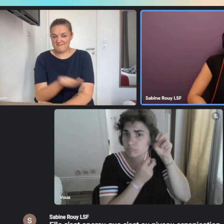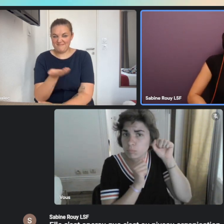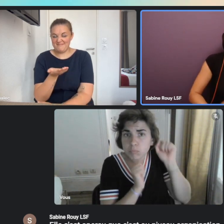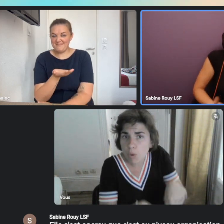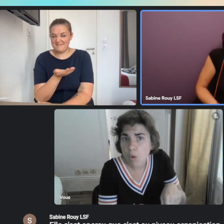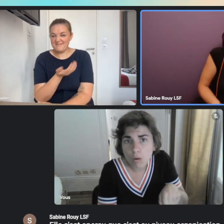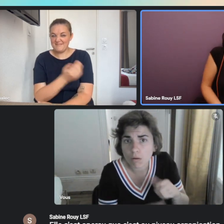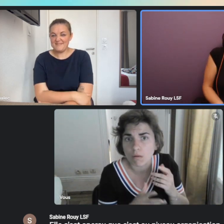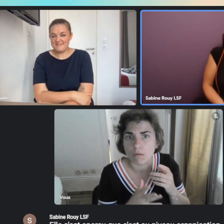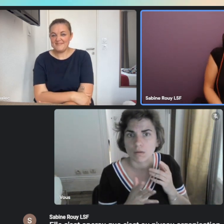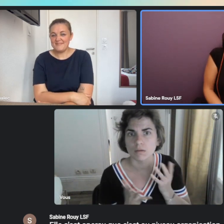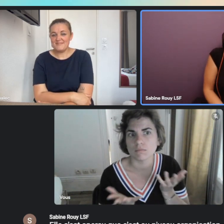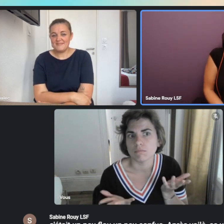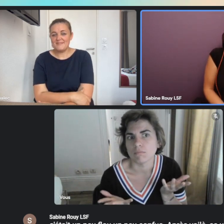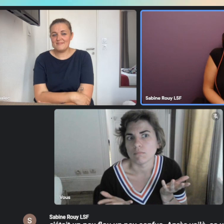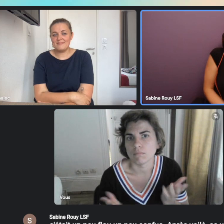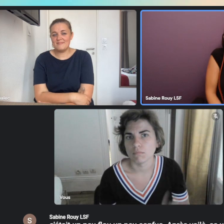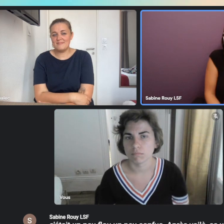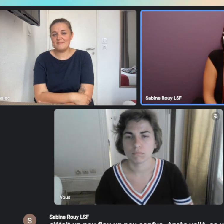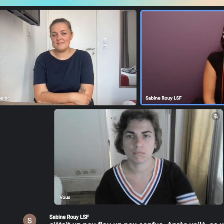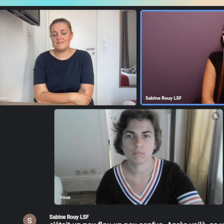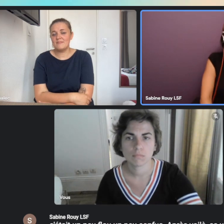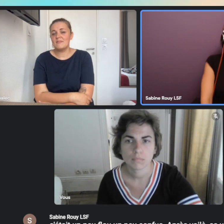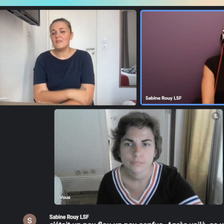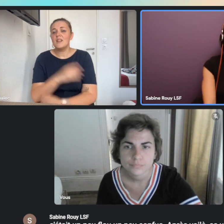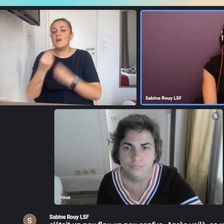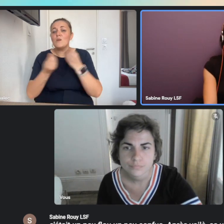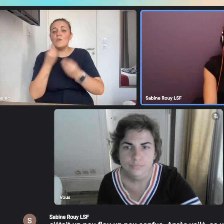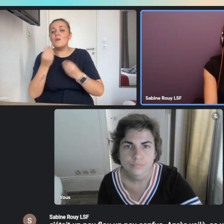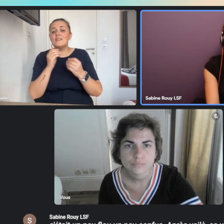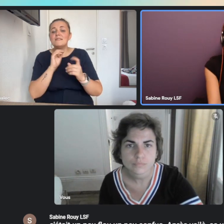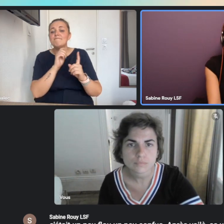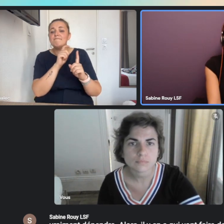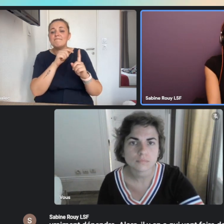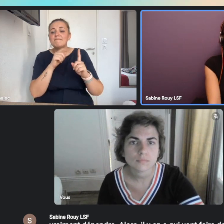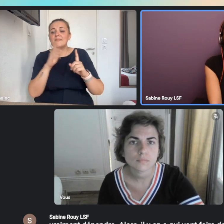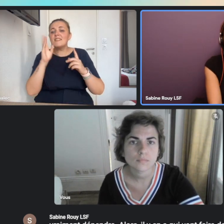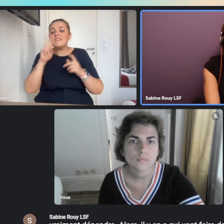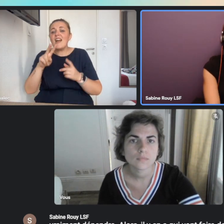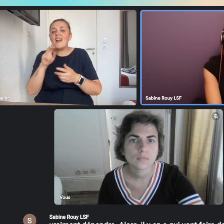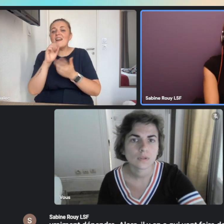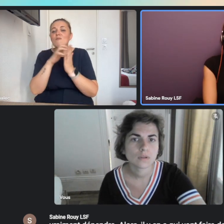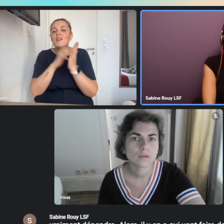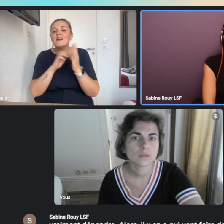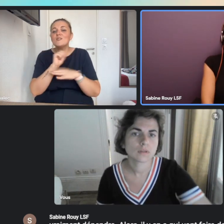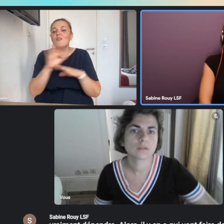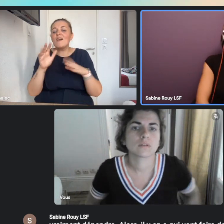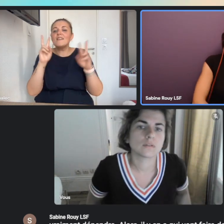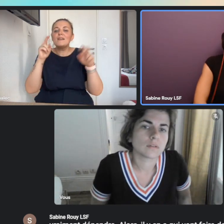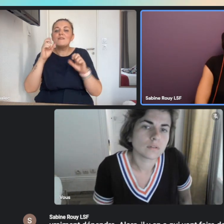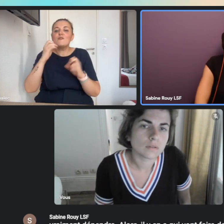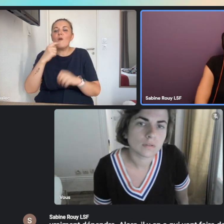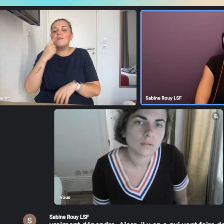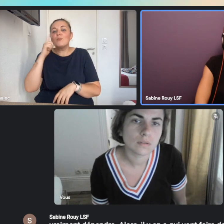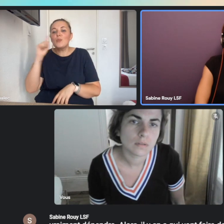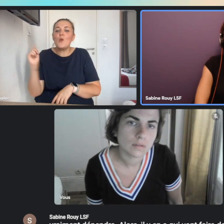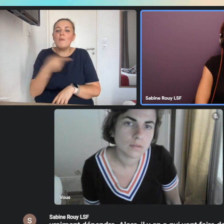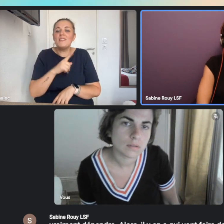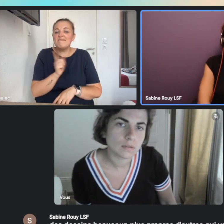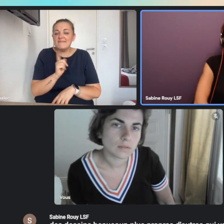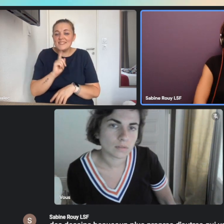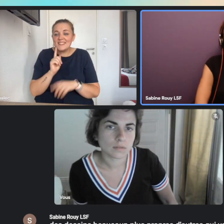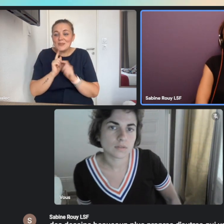mais l'important c'est que nous, on puisse, le lire, que la personne qui le fait puisse le comprendre. Alors c'est vrai que le bullet